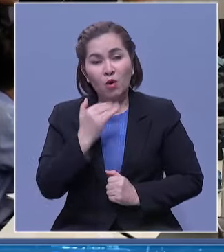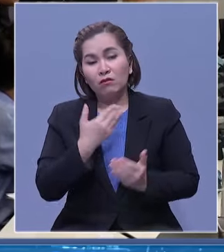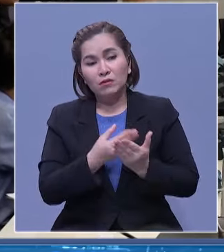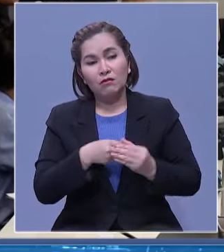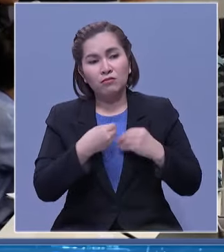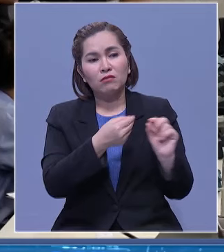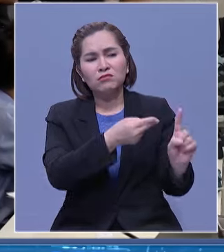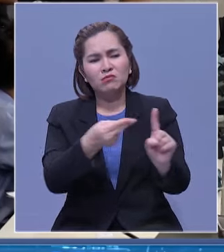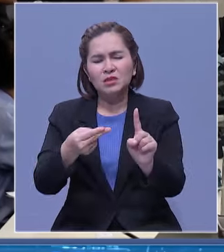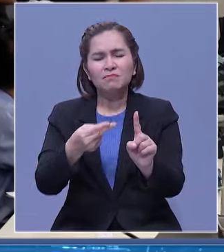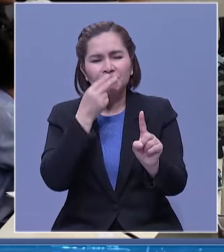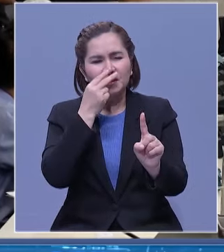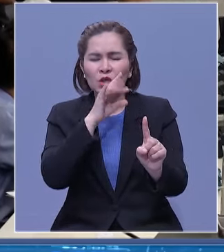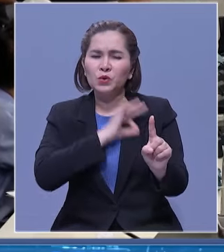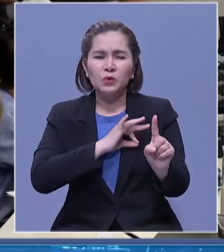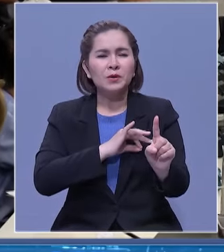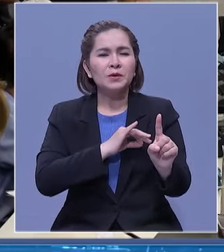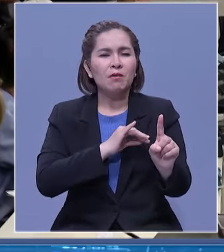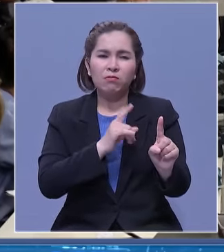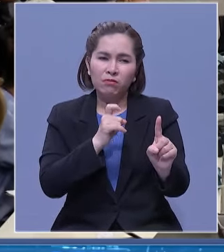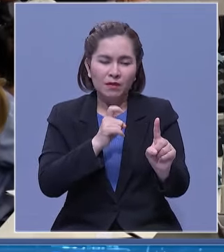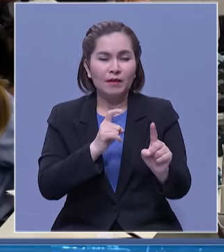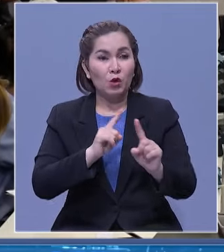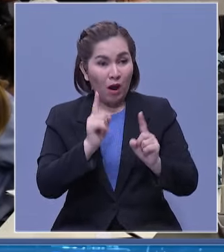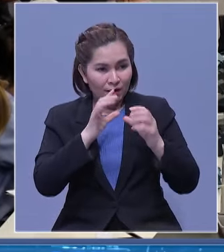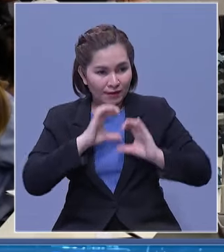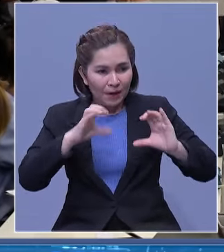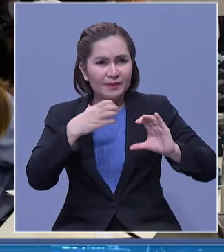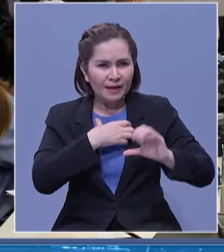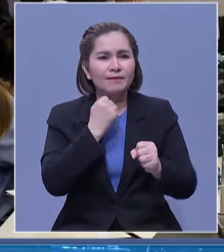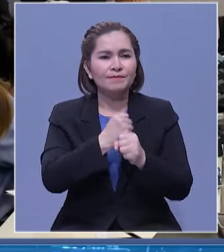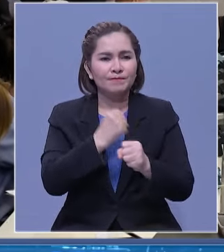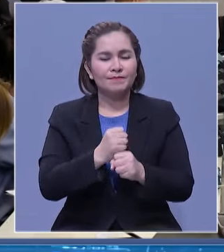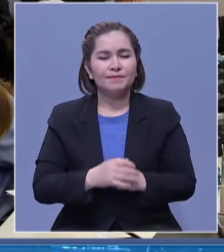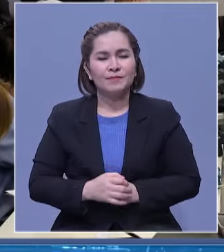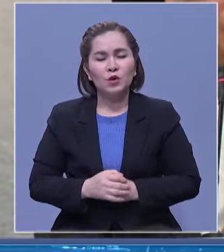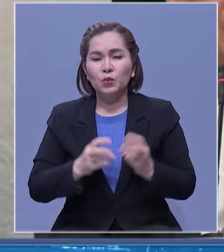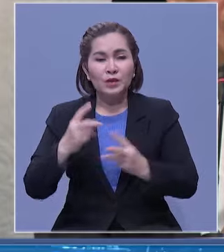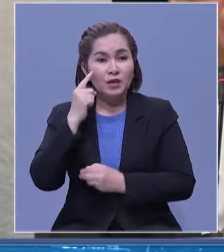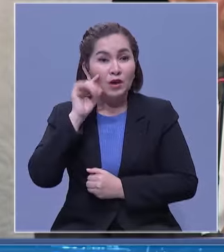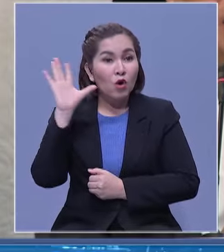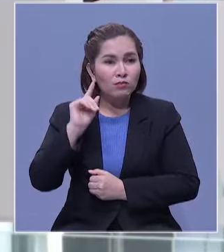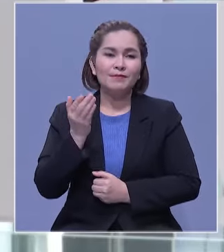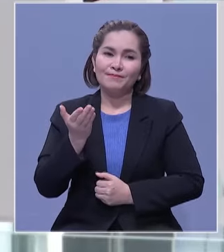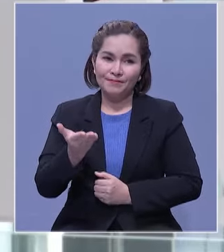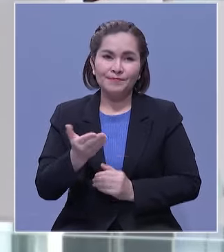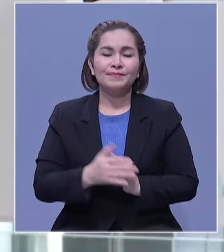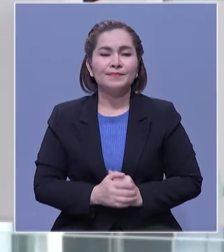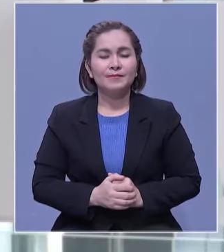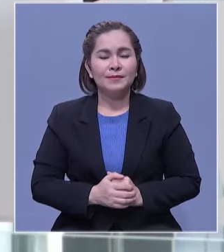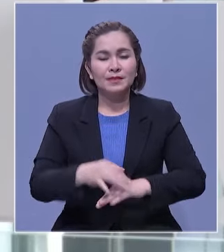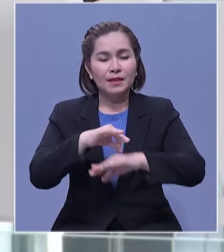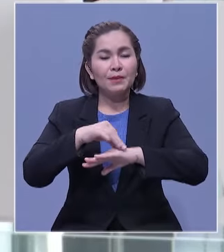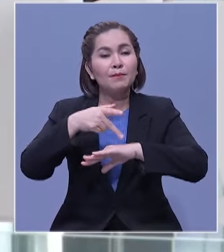ดิจิตอลซึ่งเป็นสิ่งที่รัฐบาลพยายามผลักดันอยู่นะคะโครับลองฟังมุมมองนี้จากคุณเกรียงไกรเทียนุกุลนะคะ